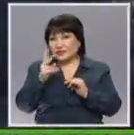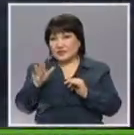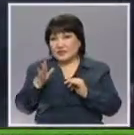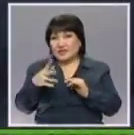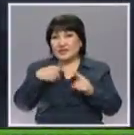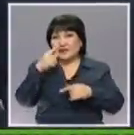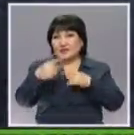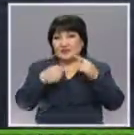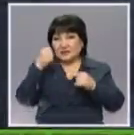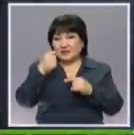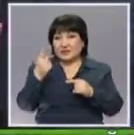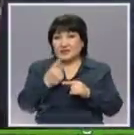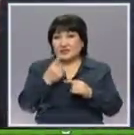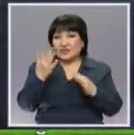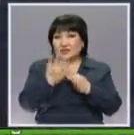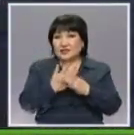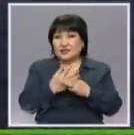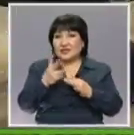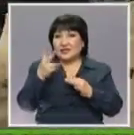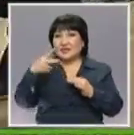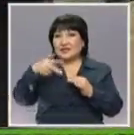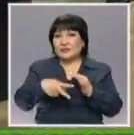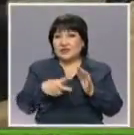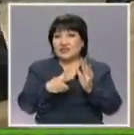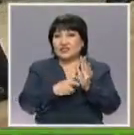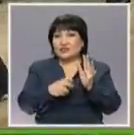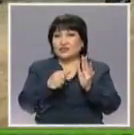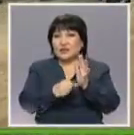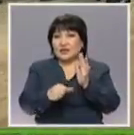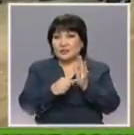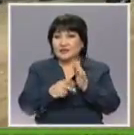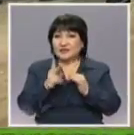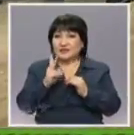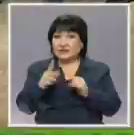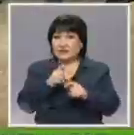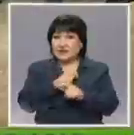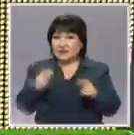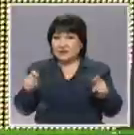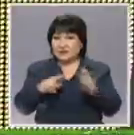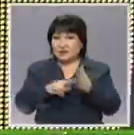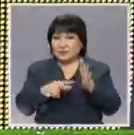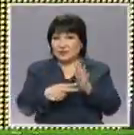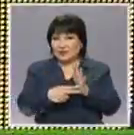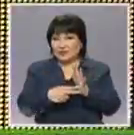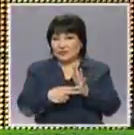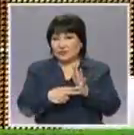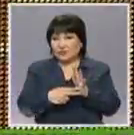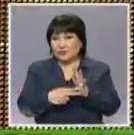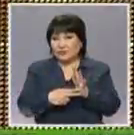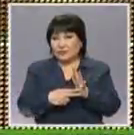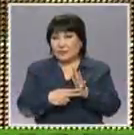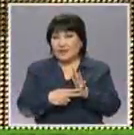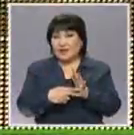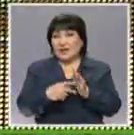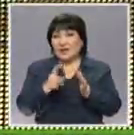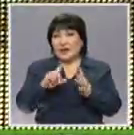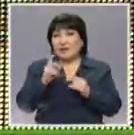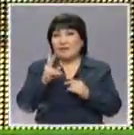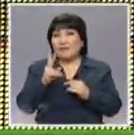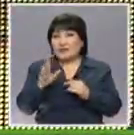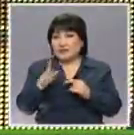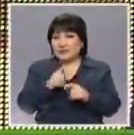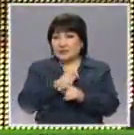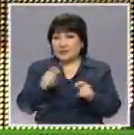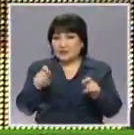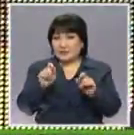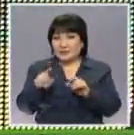жарты жылдығында 2760 пәтер беріледі деп жоспарланып отыр. Пәтерлер тапсырылғанның саны